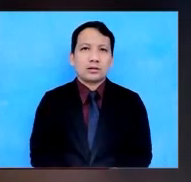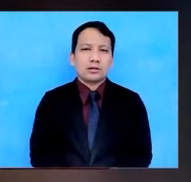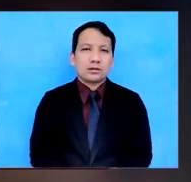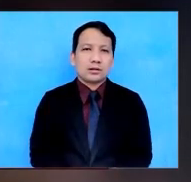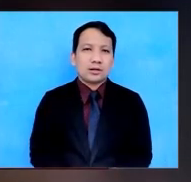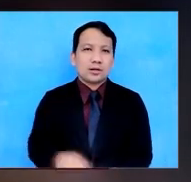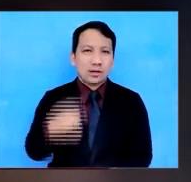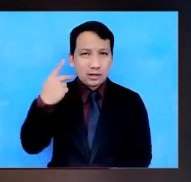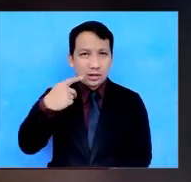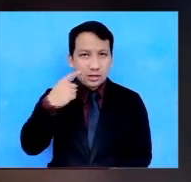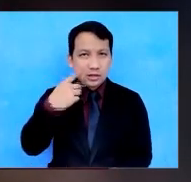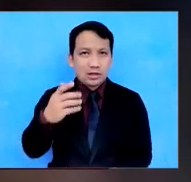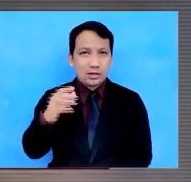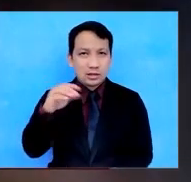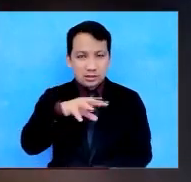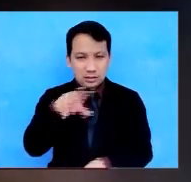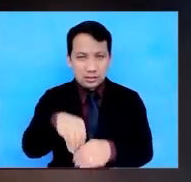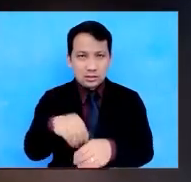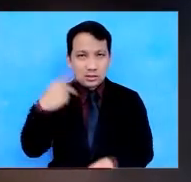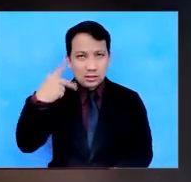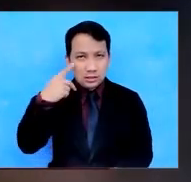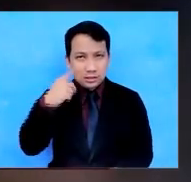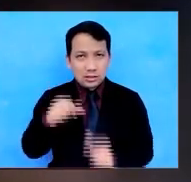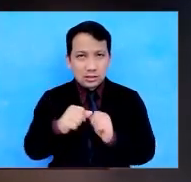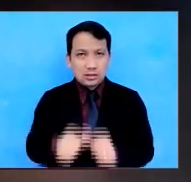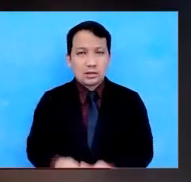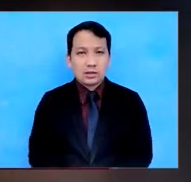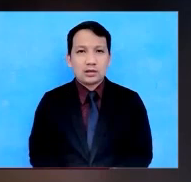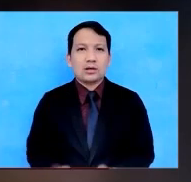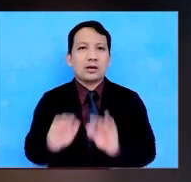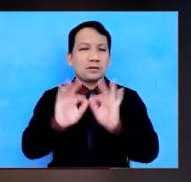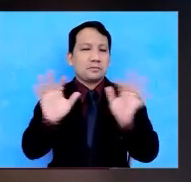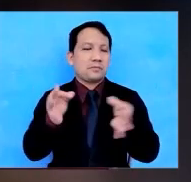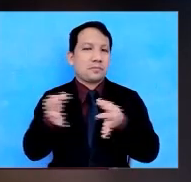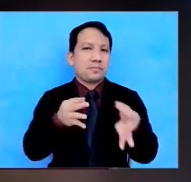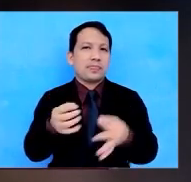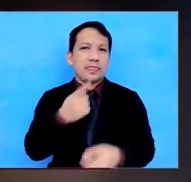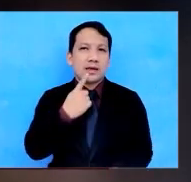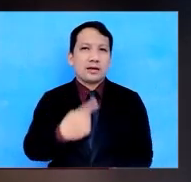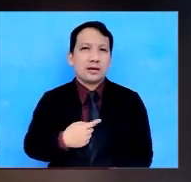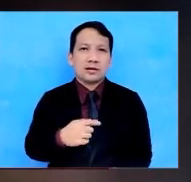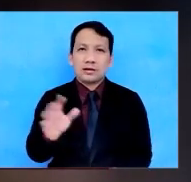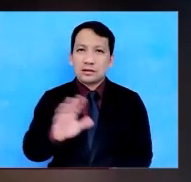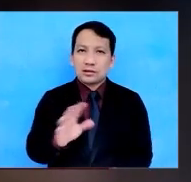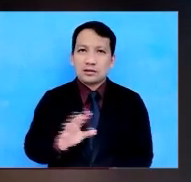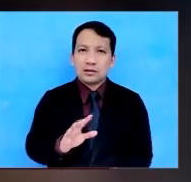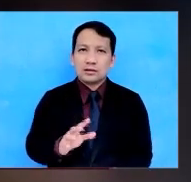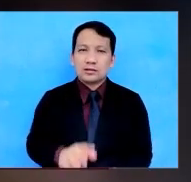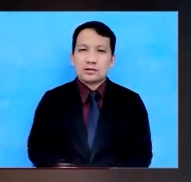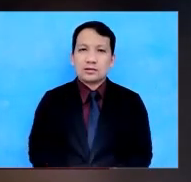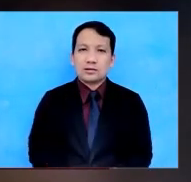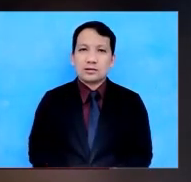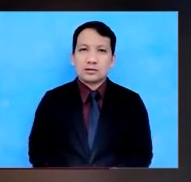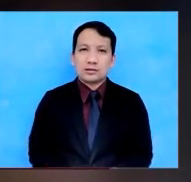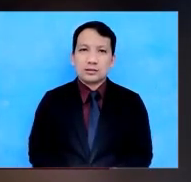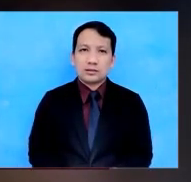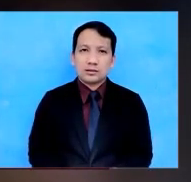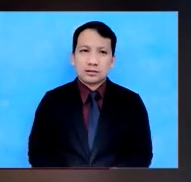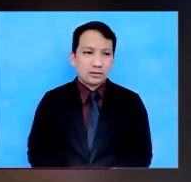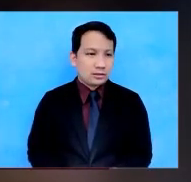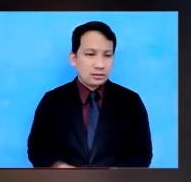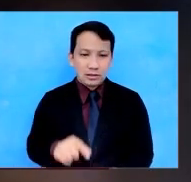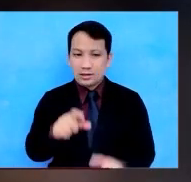na pumasok dito sa politika. Maniwala po kayo sa akin. Hindi po ako kapit-tuko sa posisyon na